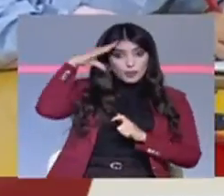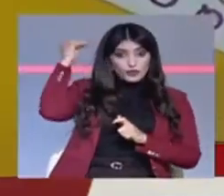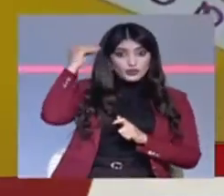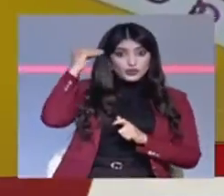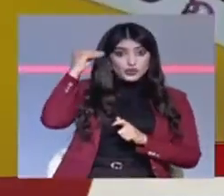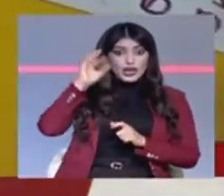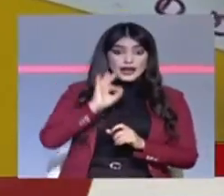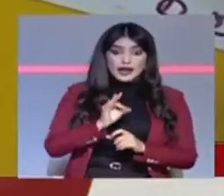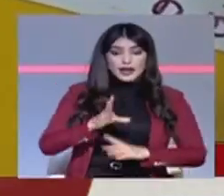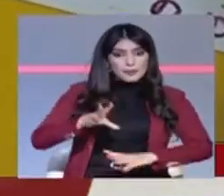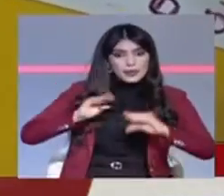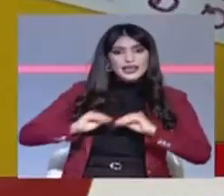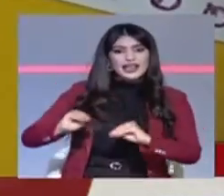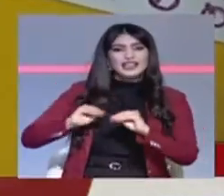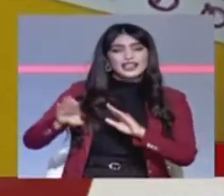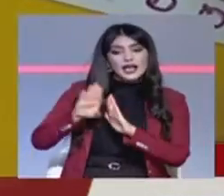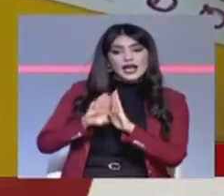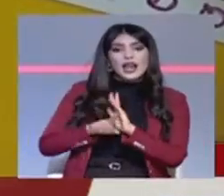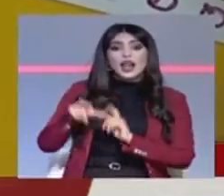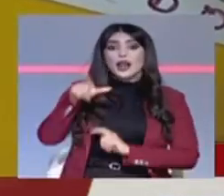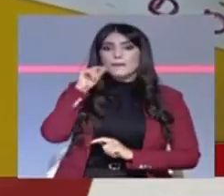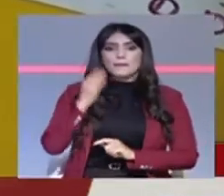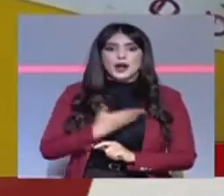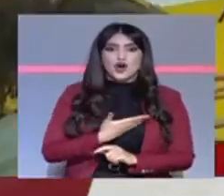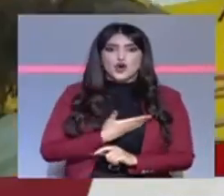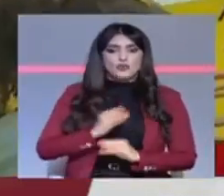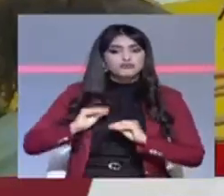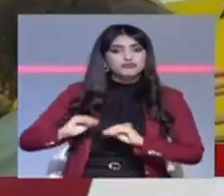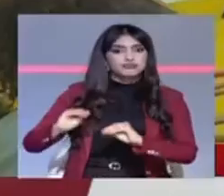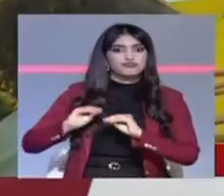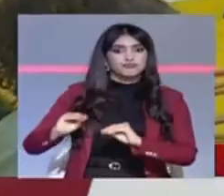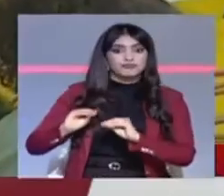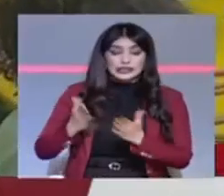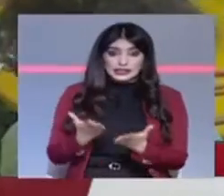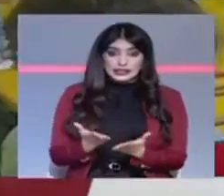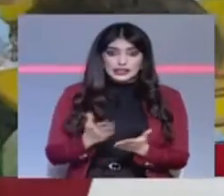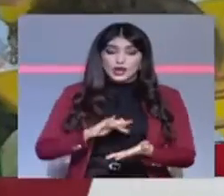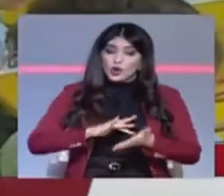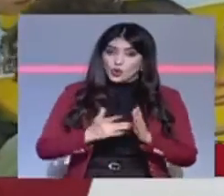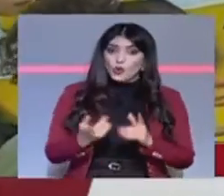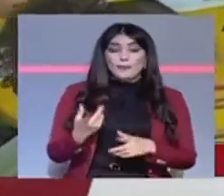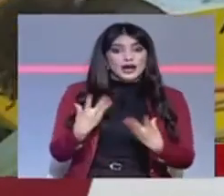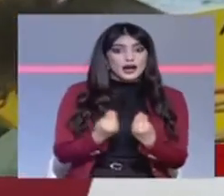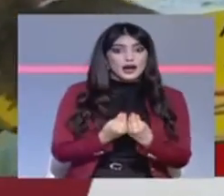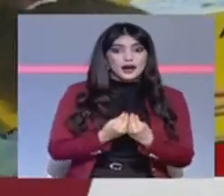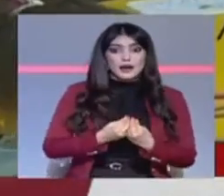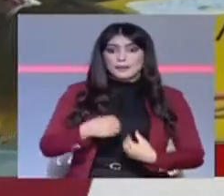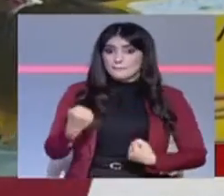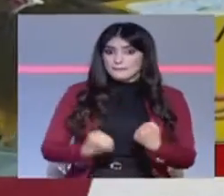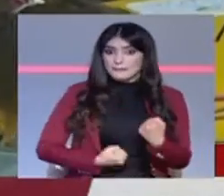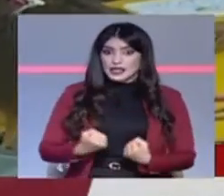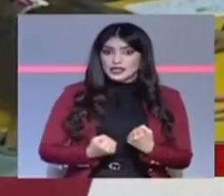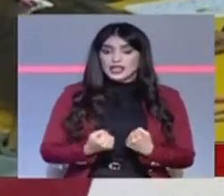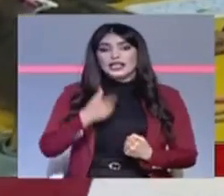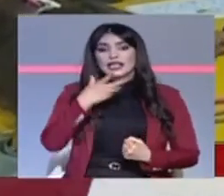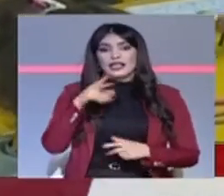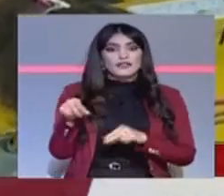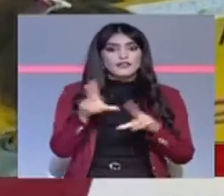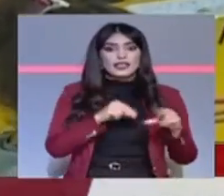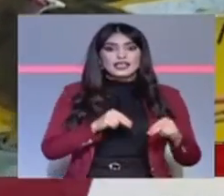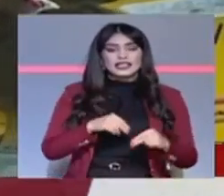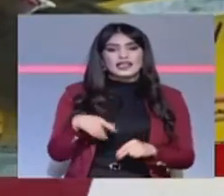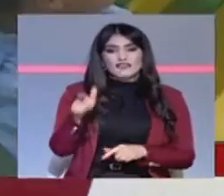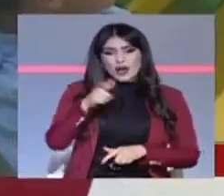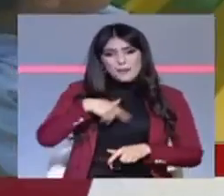في المجال تقديم هذا التكوين اضافه الى تطوير المعارف لدى الخدمات مثل القابله في مراكز رعايه الام